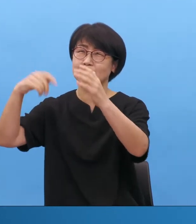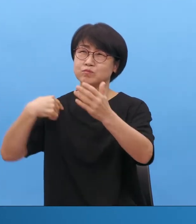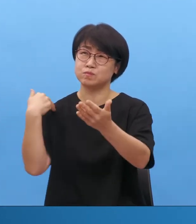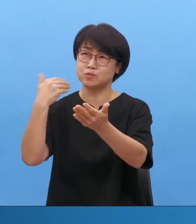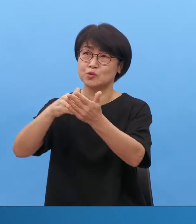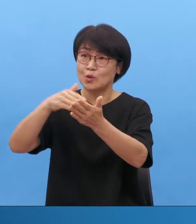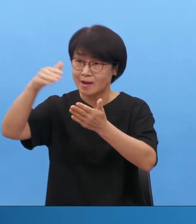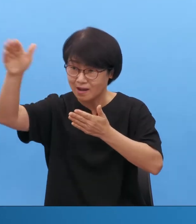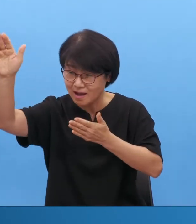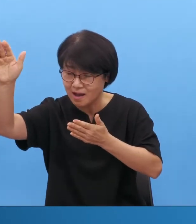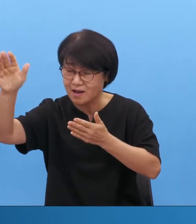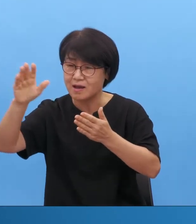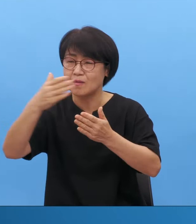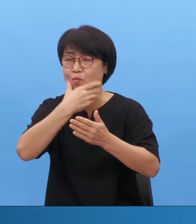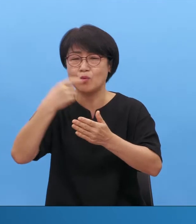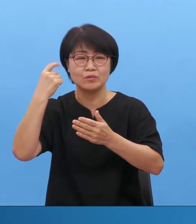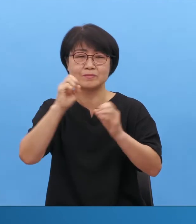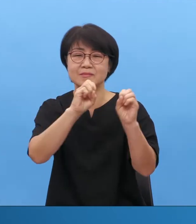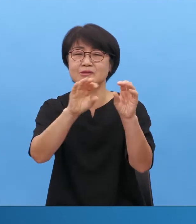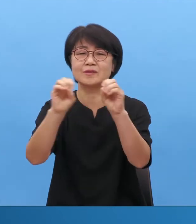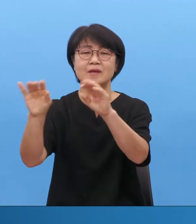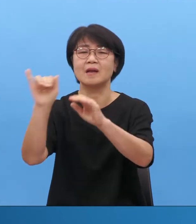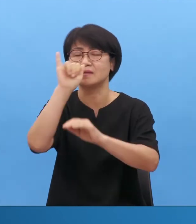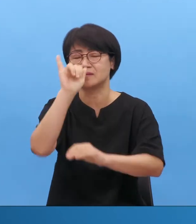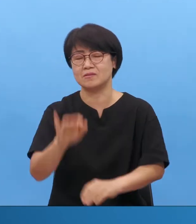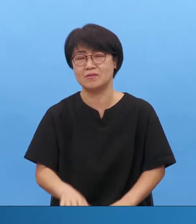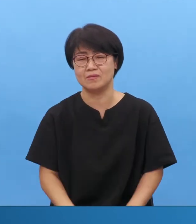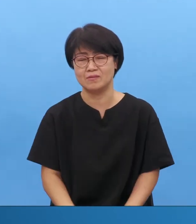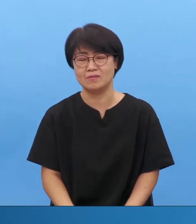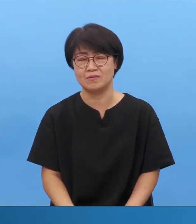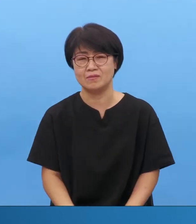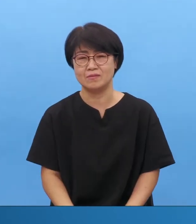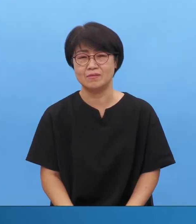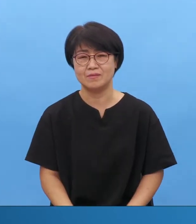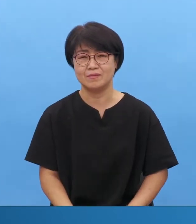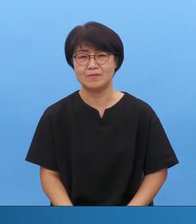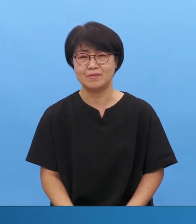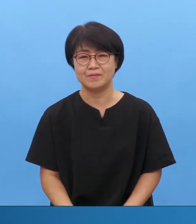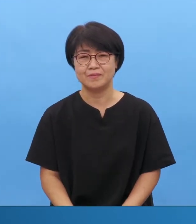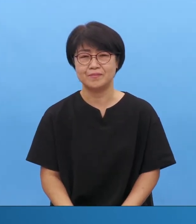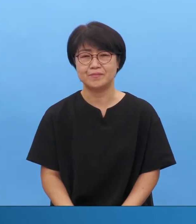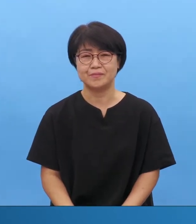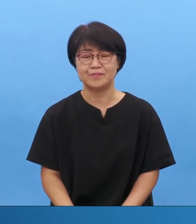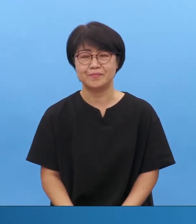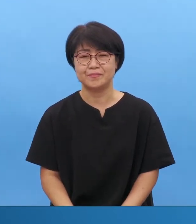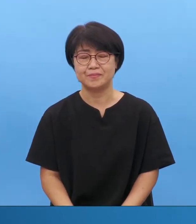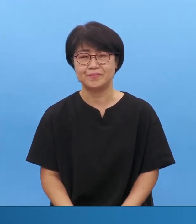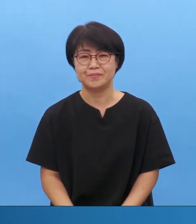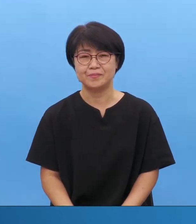this even in their own countries. 페루가 가난하니까 경찰 한 명이